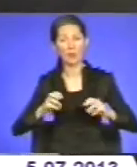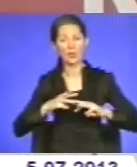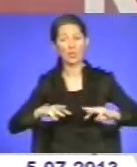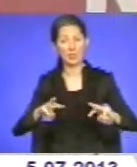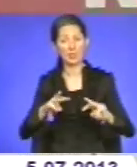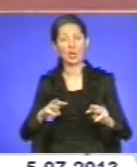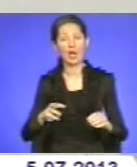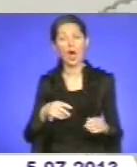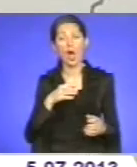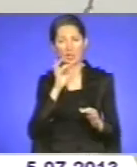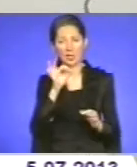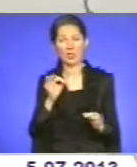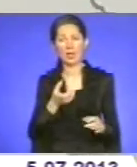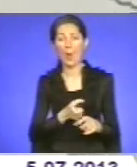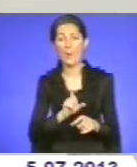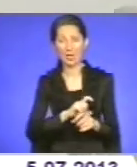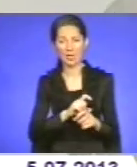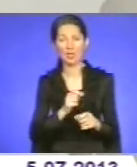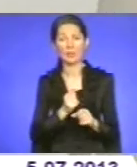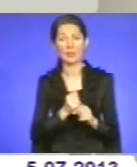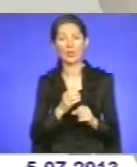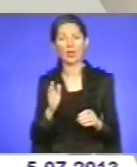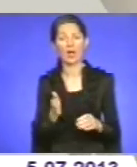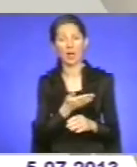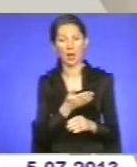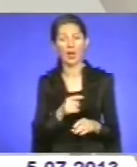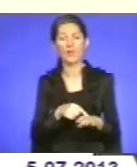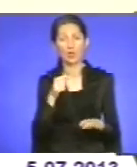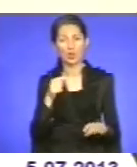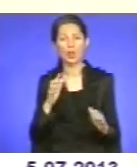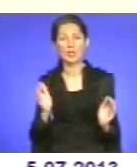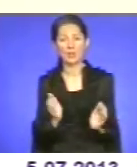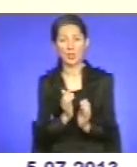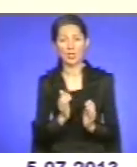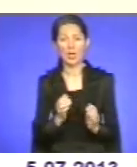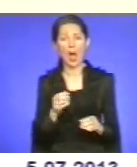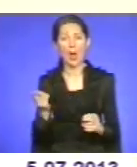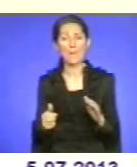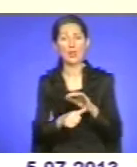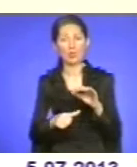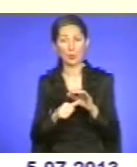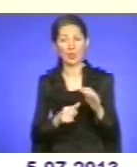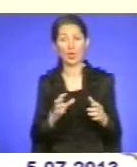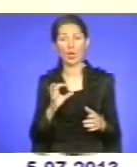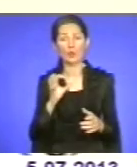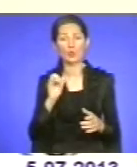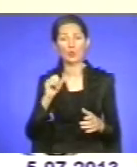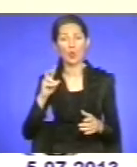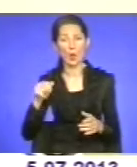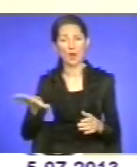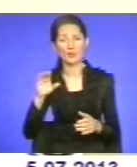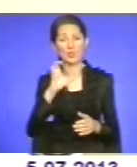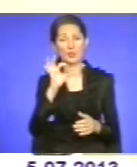недопрацювань усунуті. Одне з головних досягнень – відчутне зменшення безробітних. Сума всіх соціальних виплат за 6 місяців в нашій